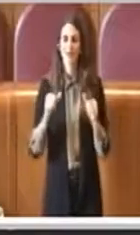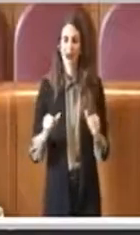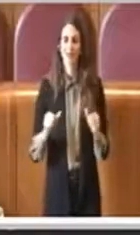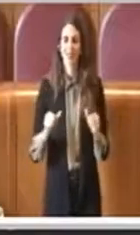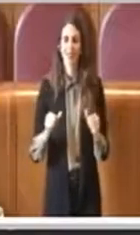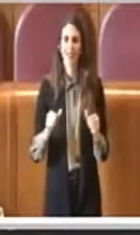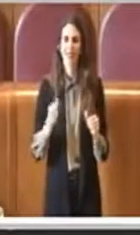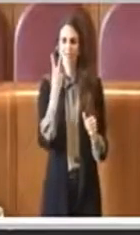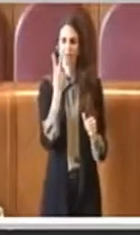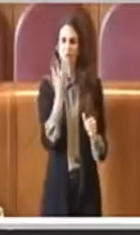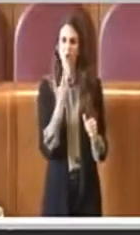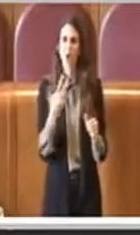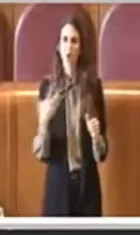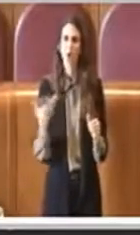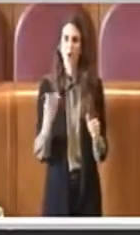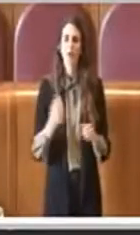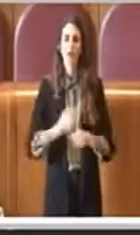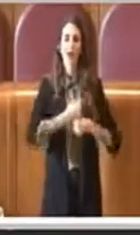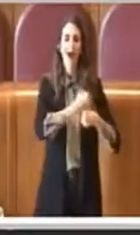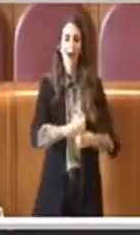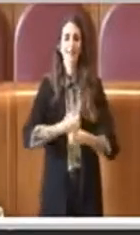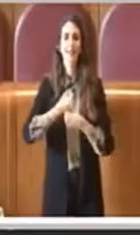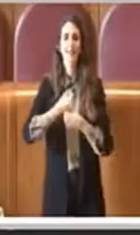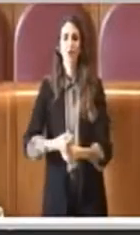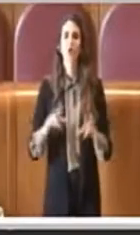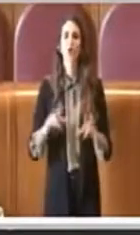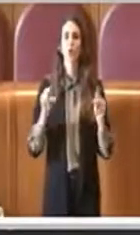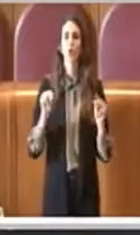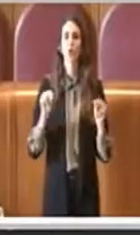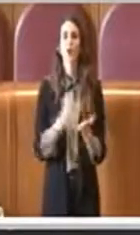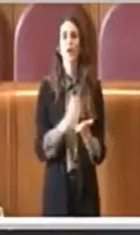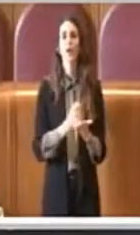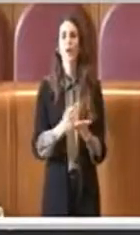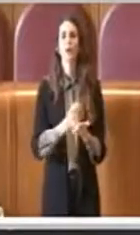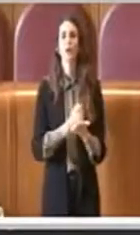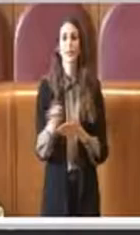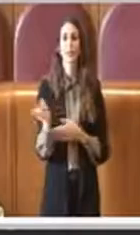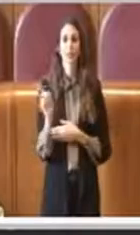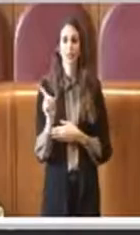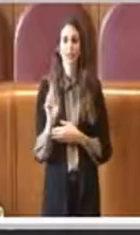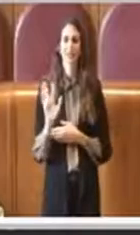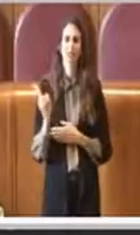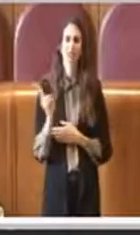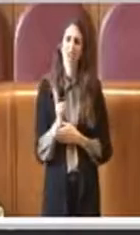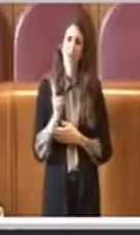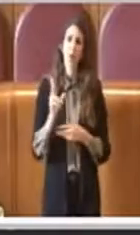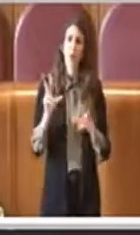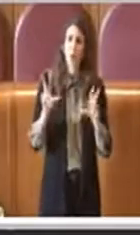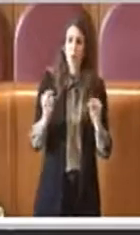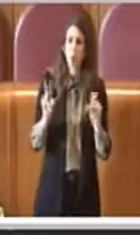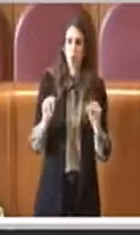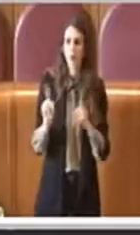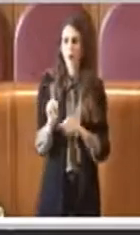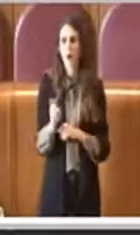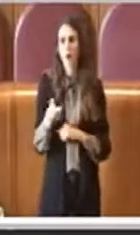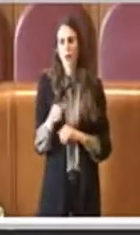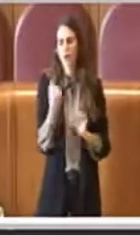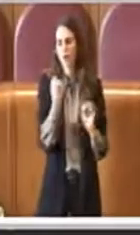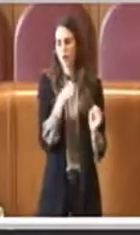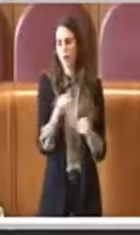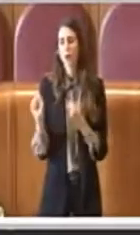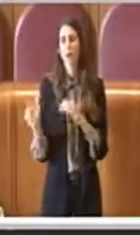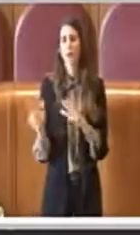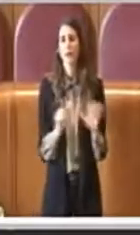nuove, in realtà nuove non sono, licenze taxi. Nuove non sono perché parlo delle famose 77 licenze, che poi in realtà